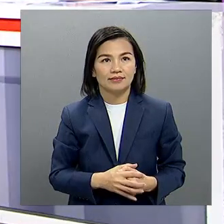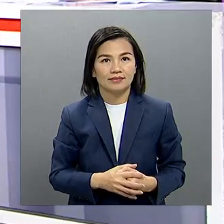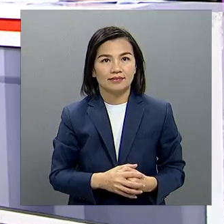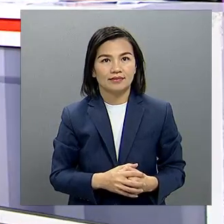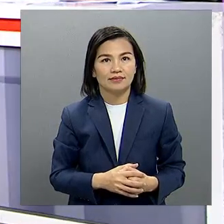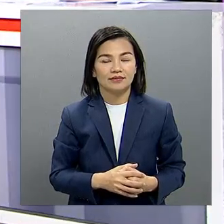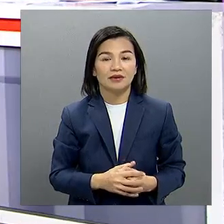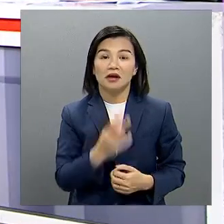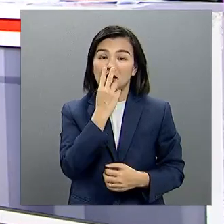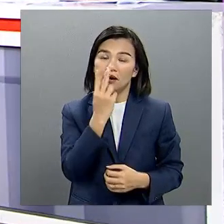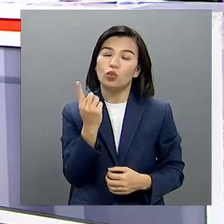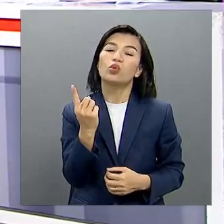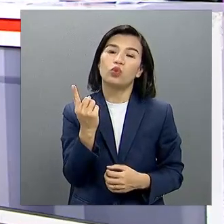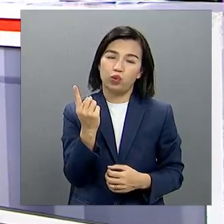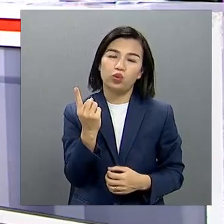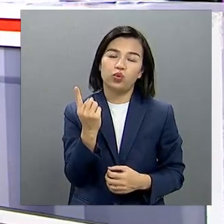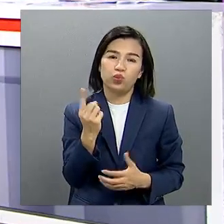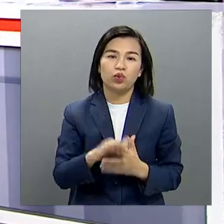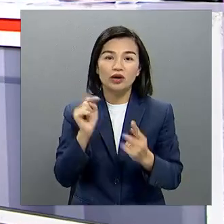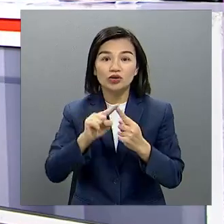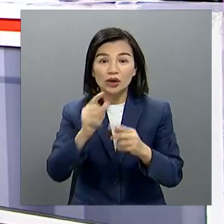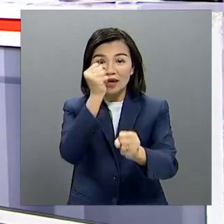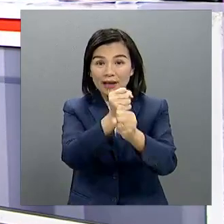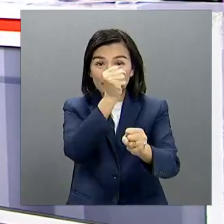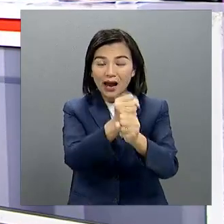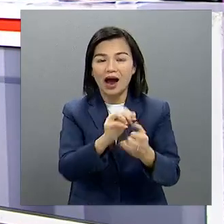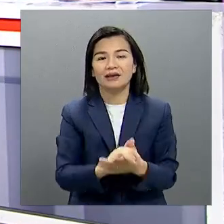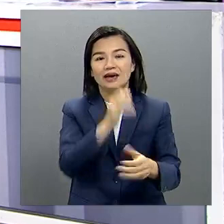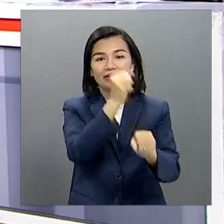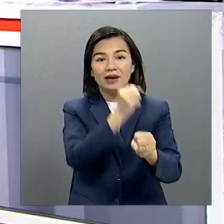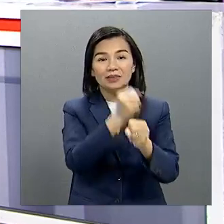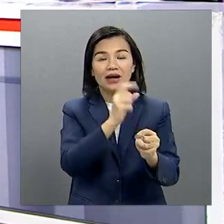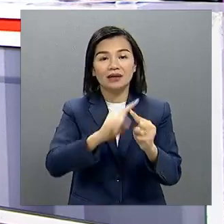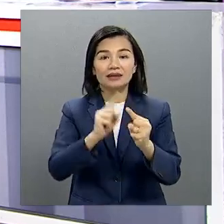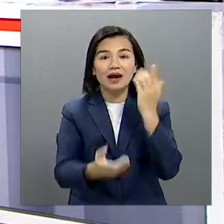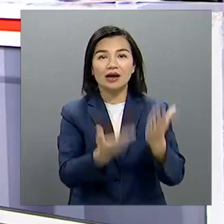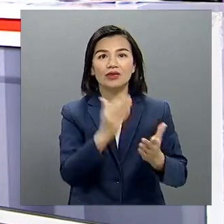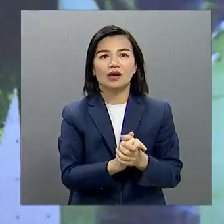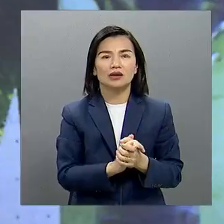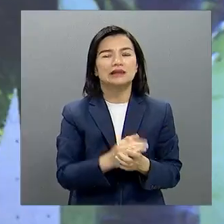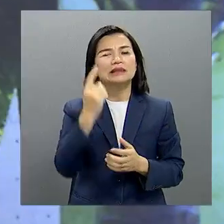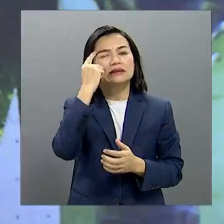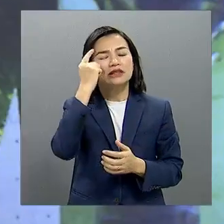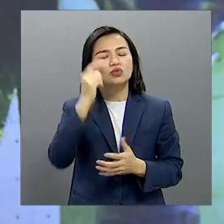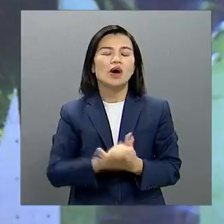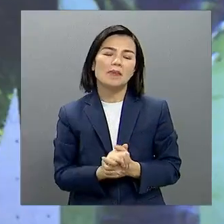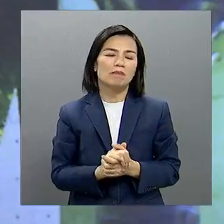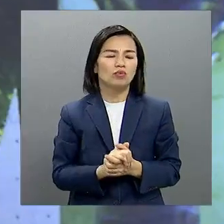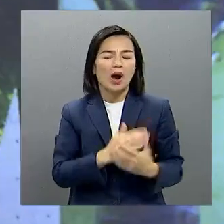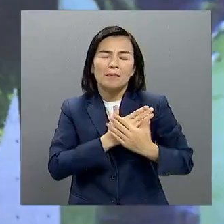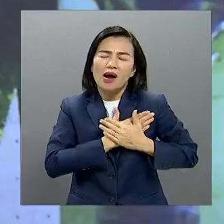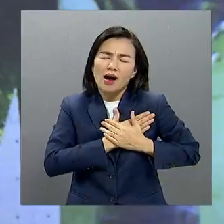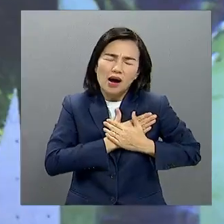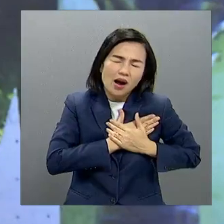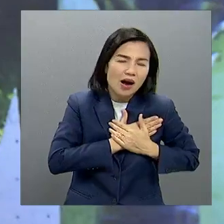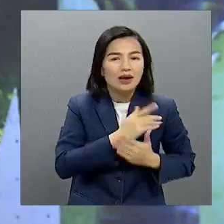เขาบอกว่าในเรื่องของการทำงานหรือโดยส่วนใหญ่คนสมัยนี้มักจะถามหาถึงคำว่าแพชชั่นการทำงานอย่างไรให้เป็นไปกับ